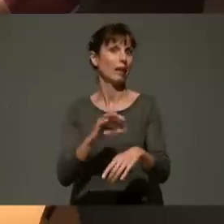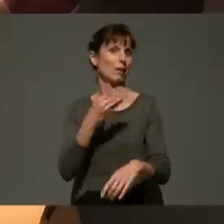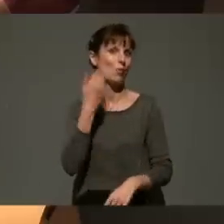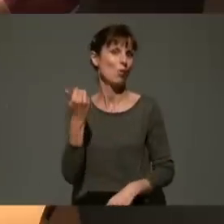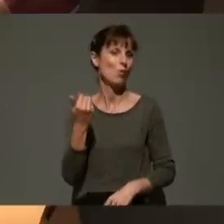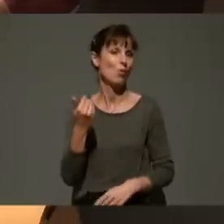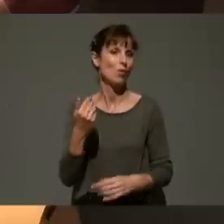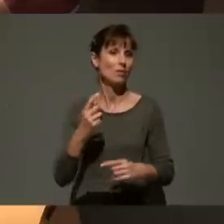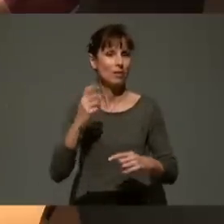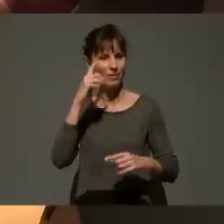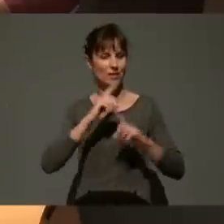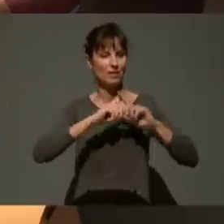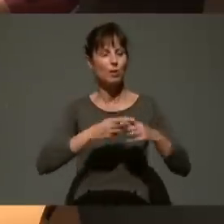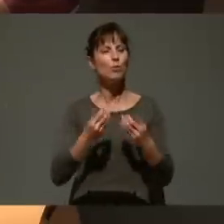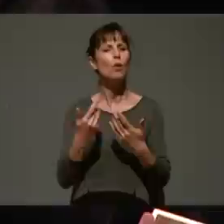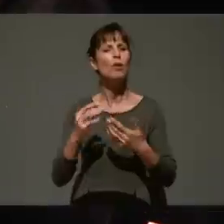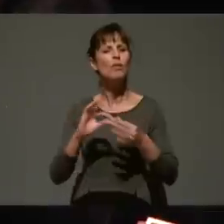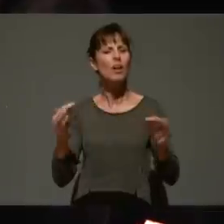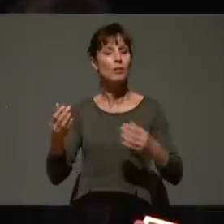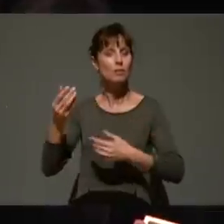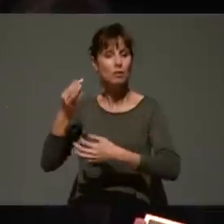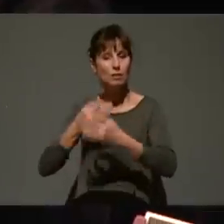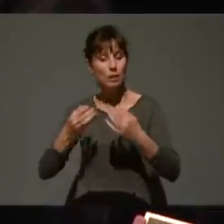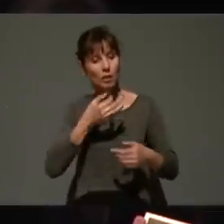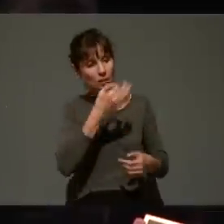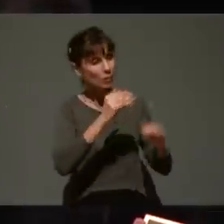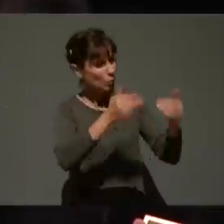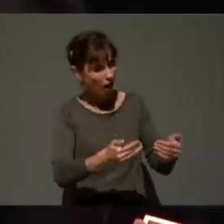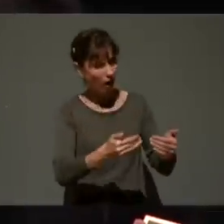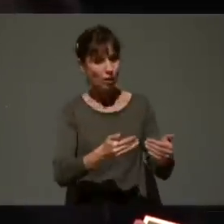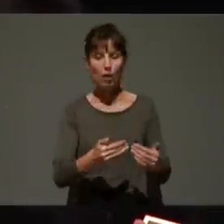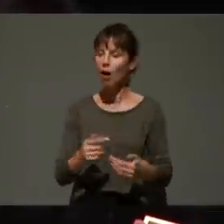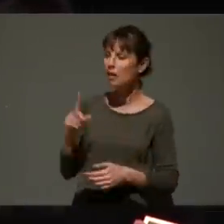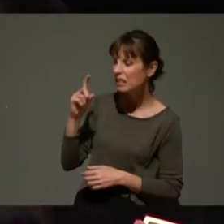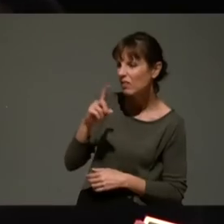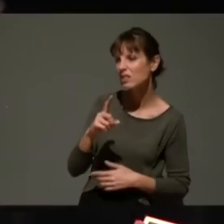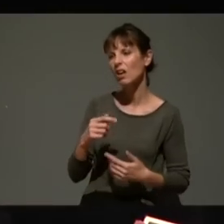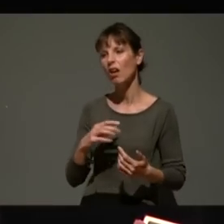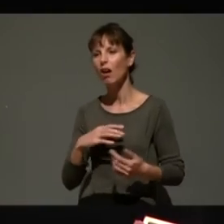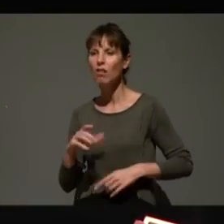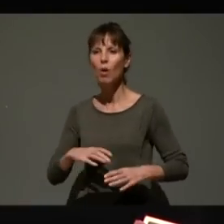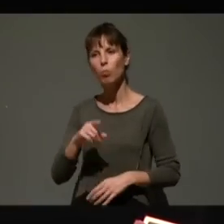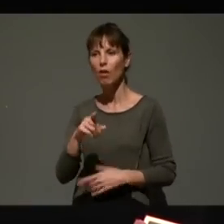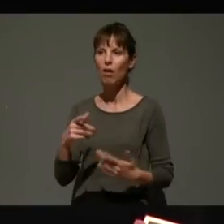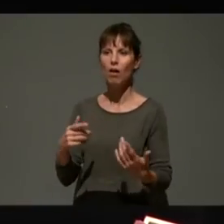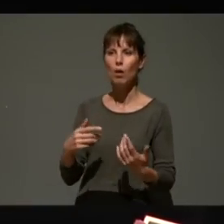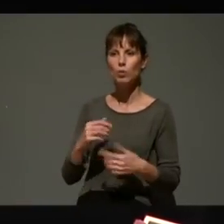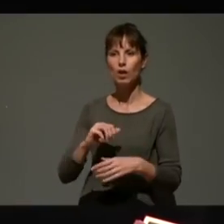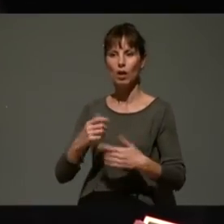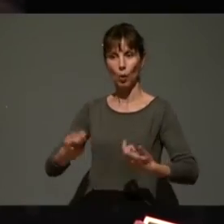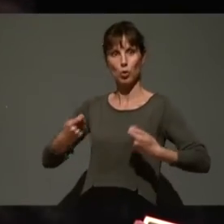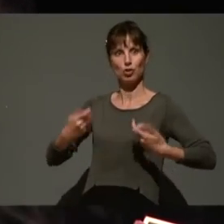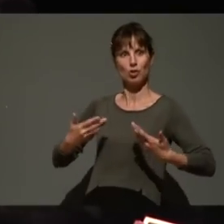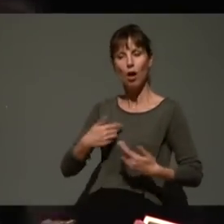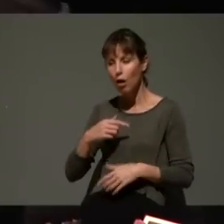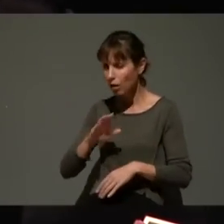moi, c'est toujours la même phrase qu'on entend, on leur dit tu t'arrêtes, c'est difficile, il y a le copain, autre, le coach qui dit bah non, tu